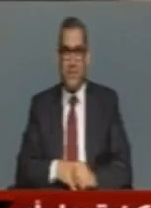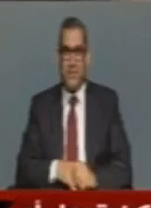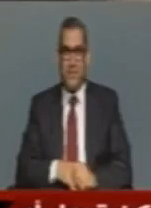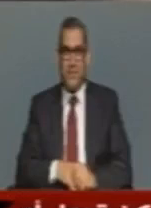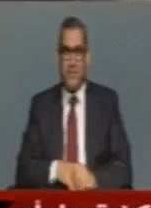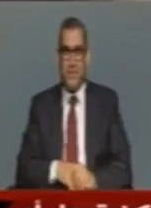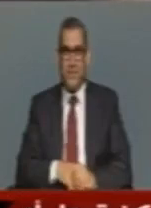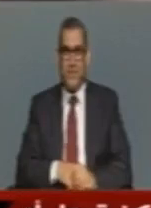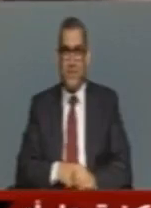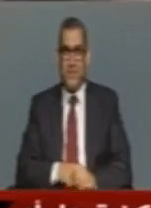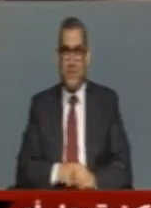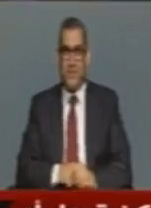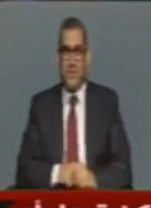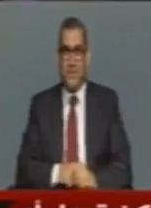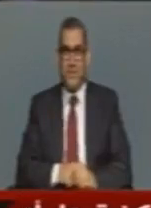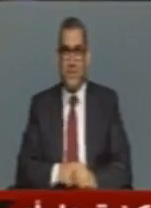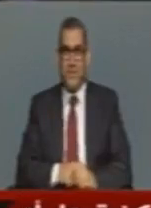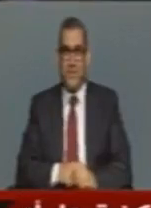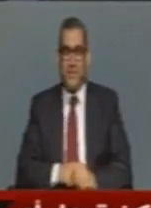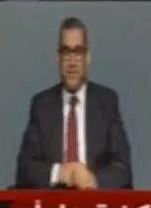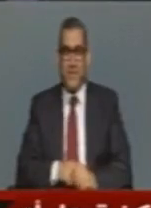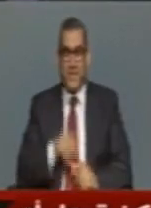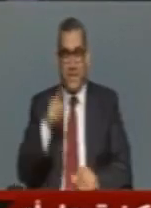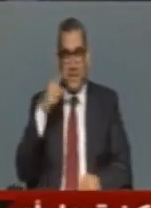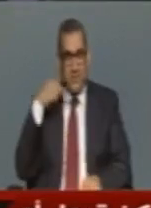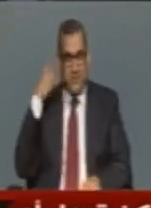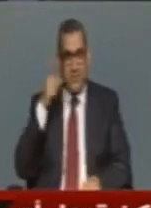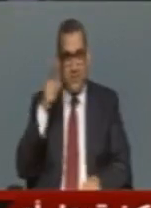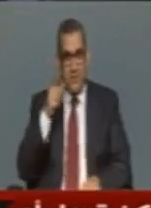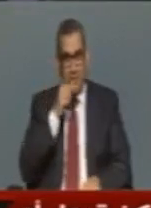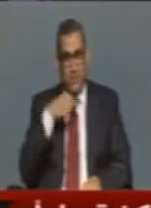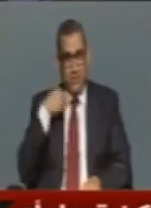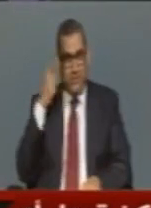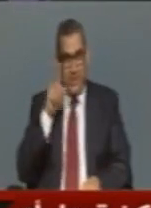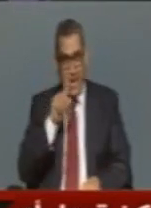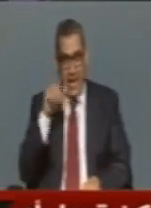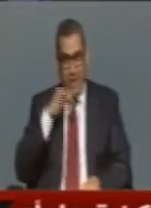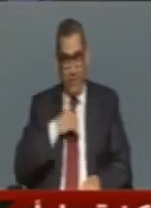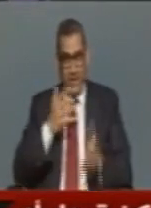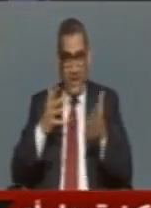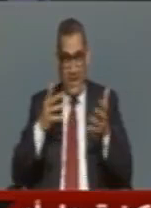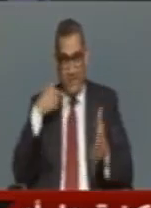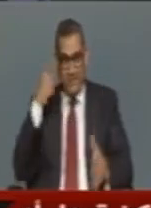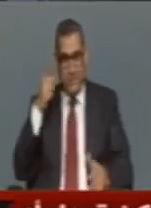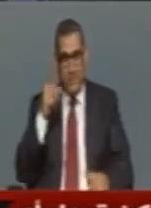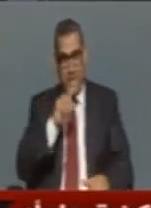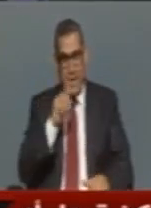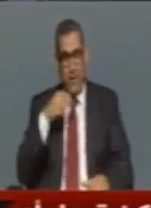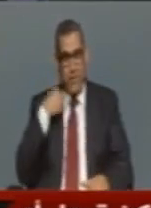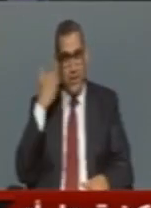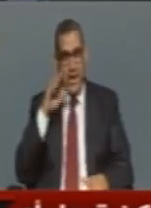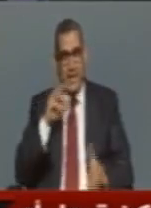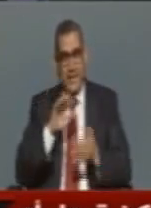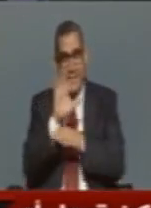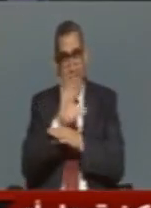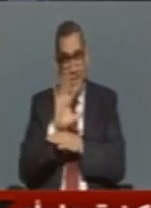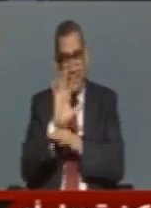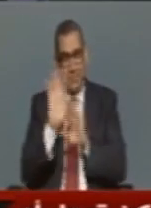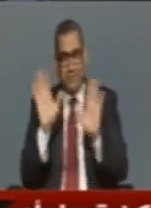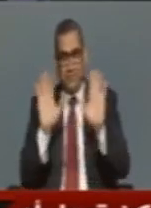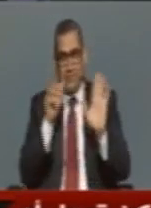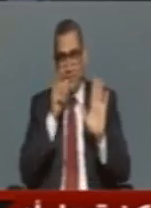يعني انت عندك شك لا طبعا ابدا لا صحيح لا أبداً. يعني مش محتاج تحفيز لا ده انا